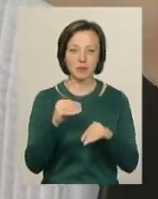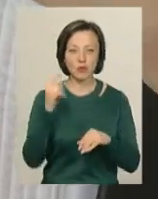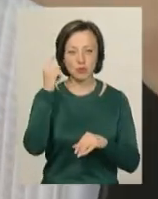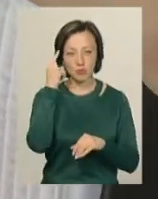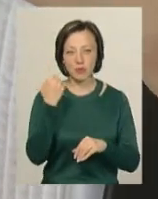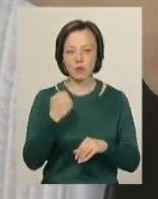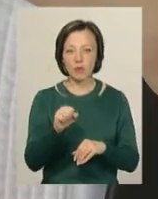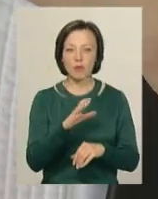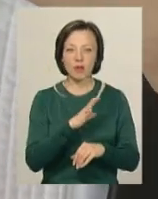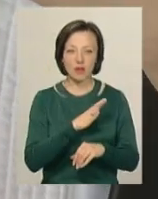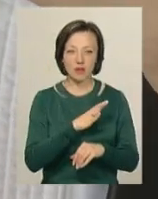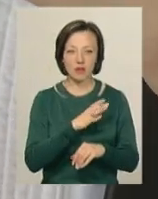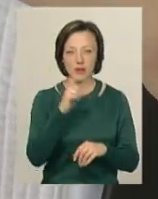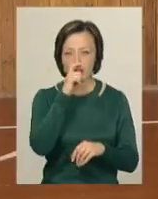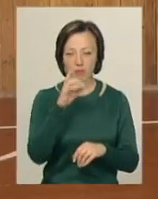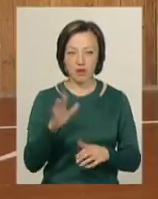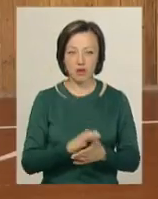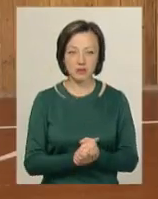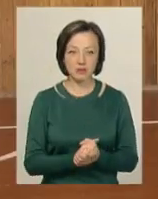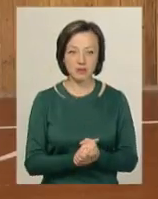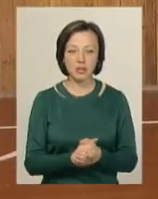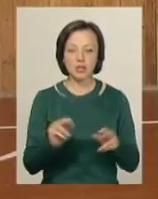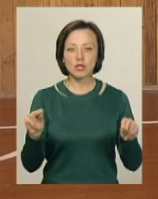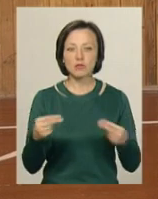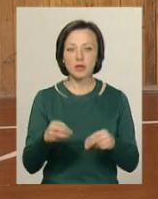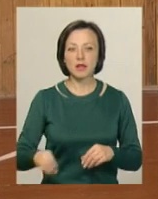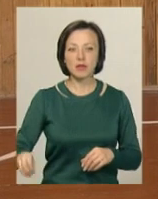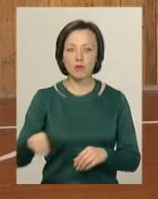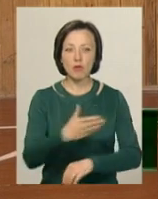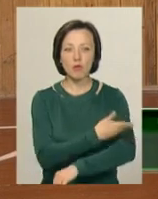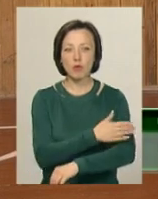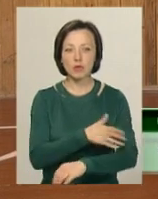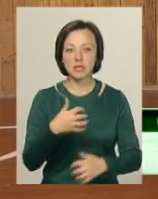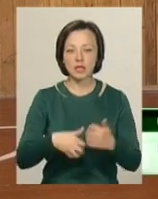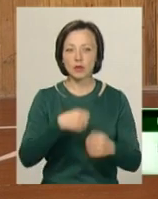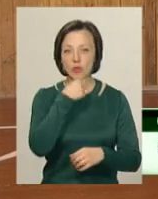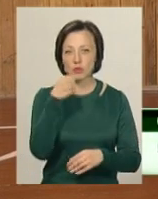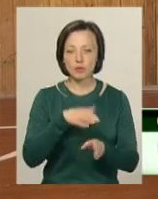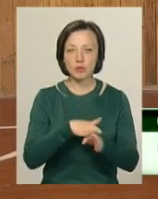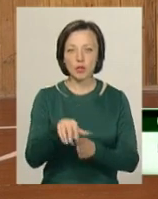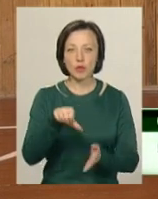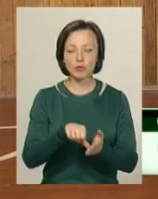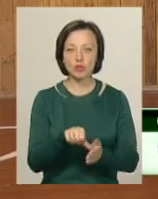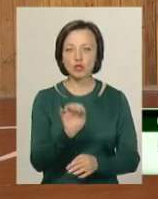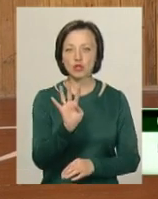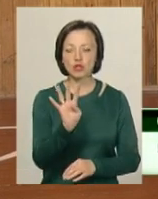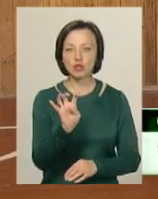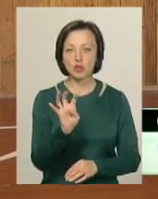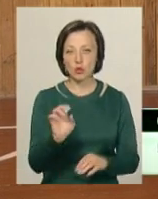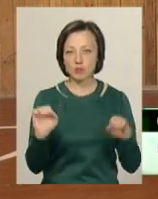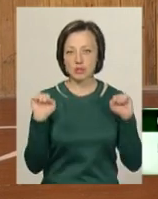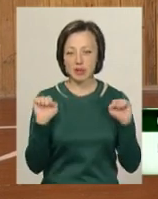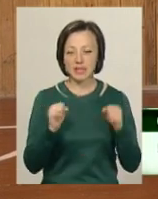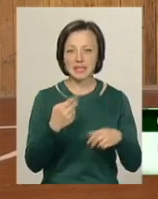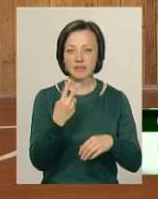думаю, що перемога була досить таки непогана. Чемпіонат Європи в Польщі серед дорослих каратистів відбувався за участі майже 400 спортсменів